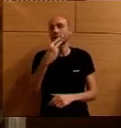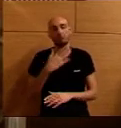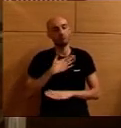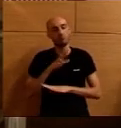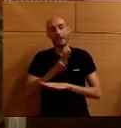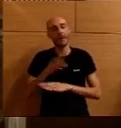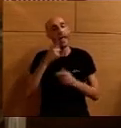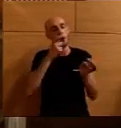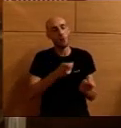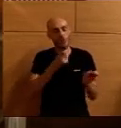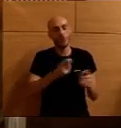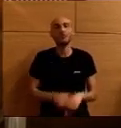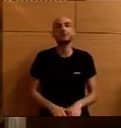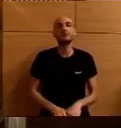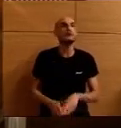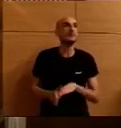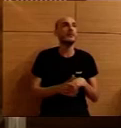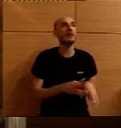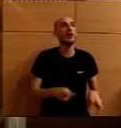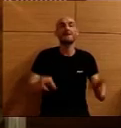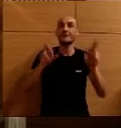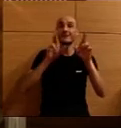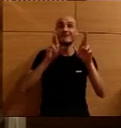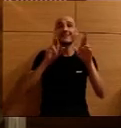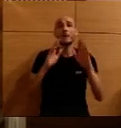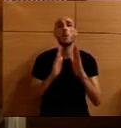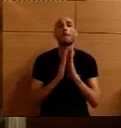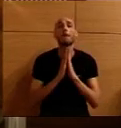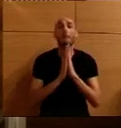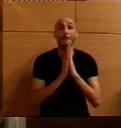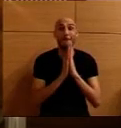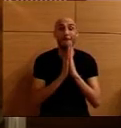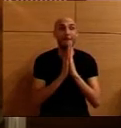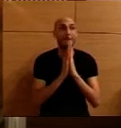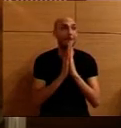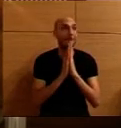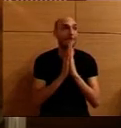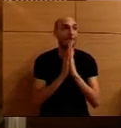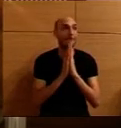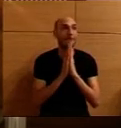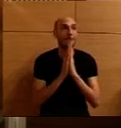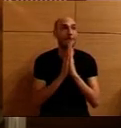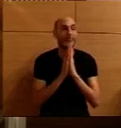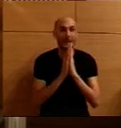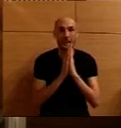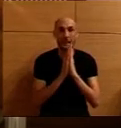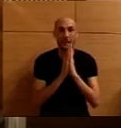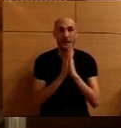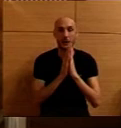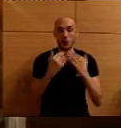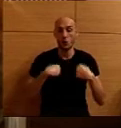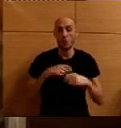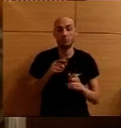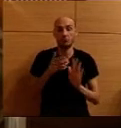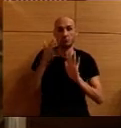fer este prec, que no li donen veu a la persona, perquè antes jo m'ha callat i jo ara, si després li